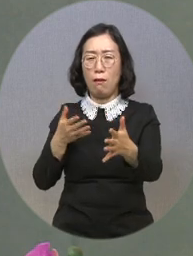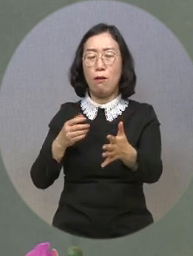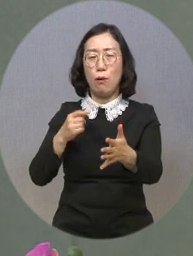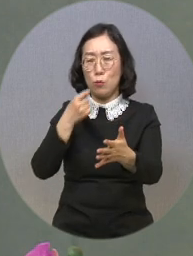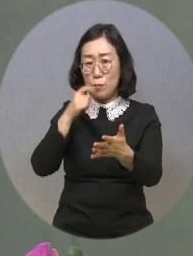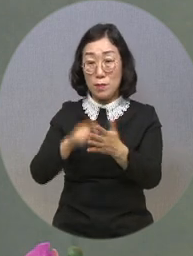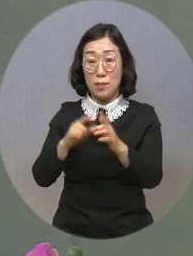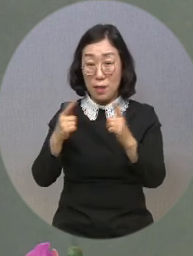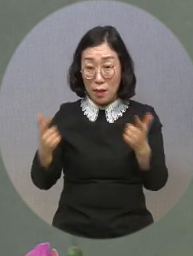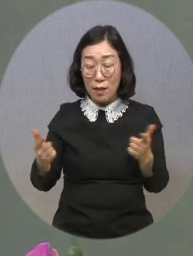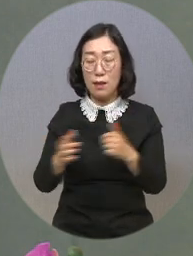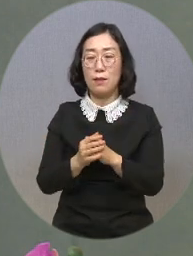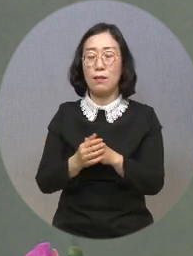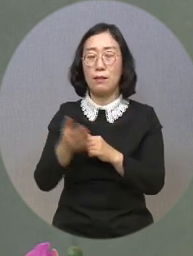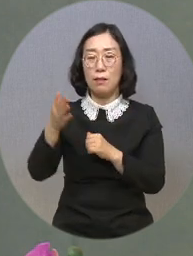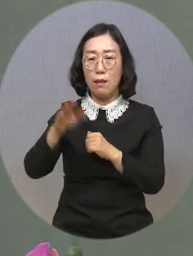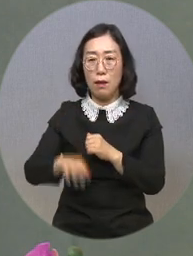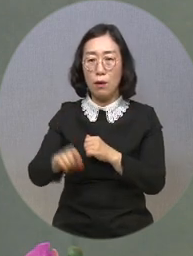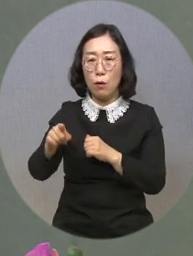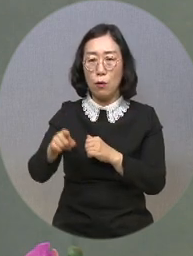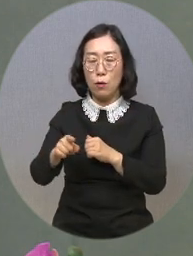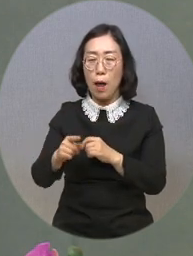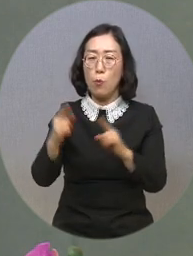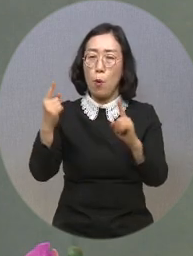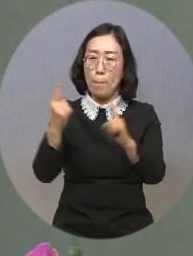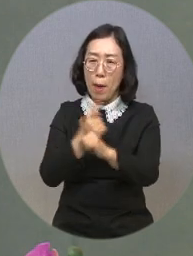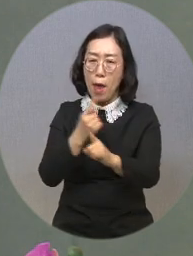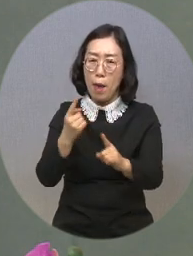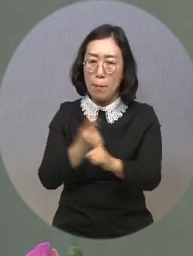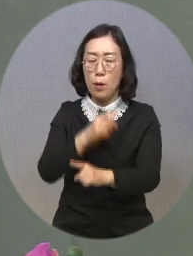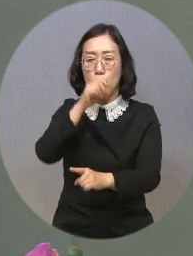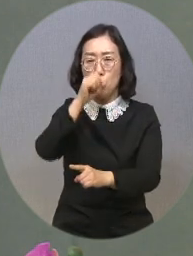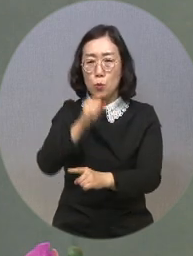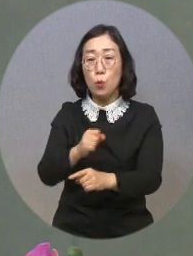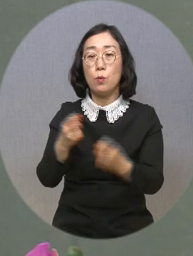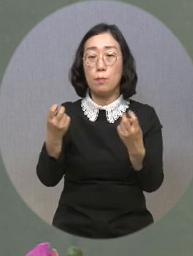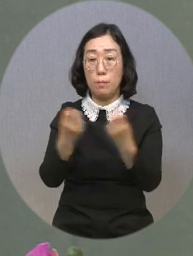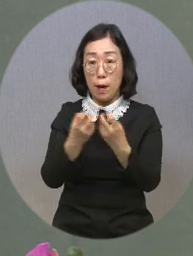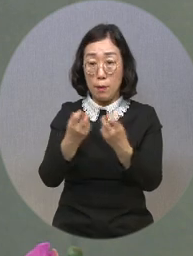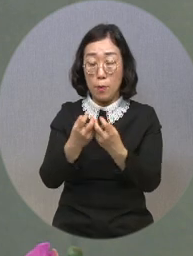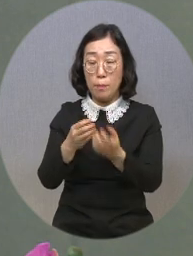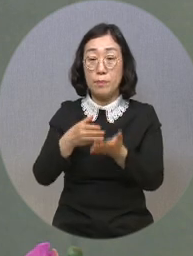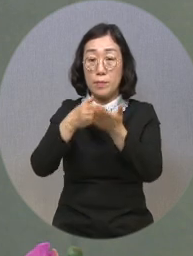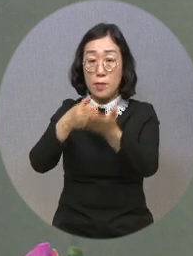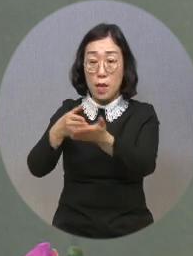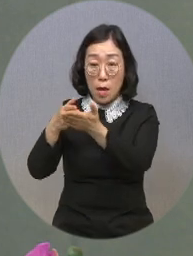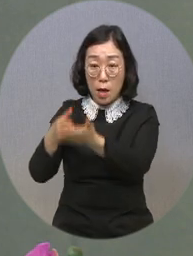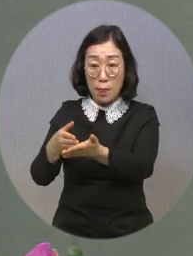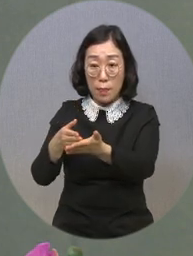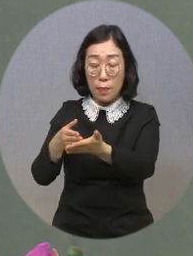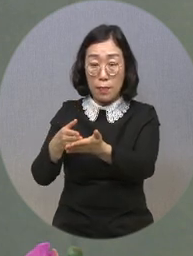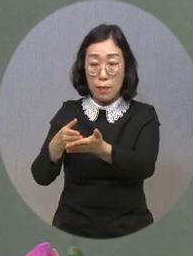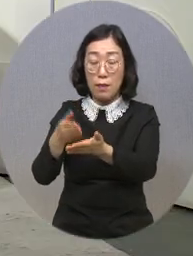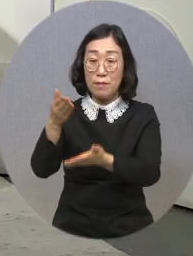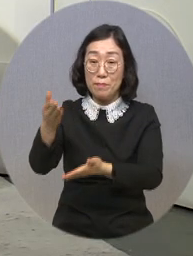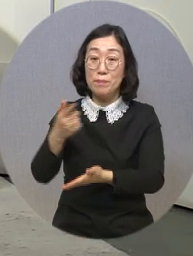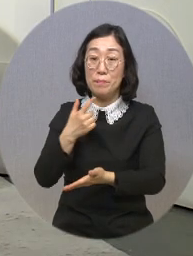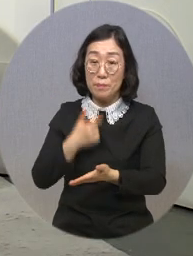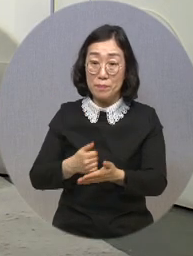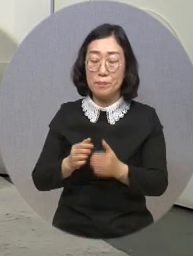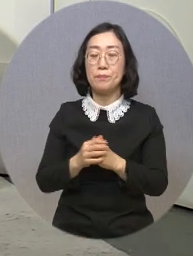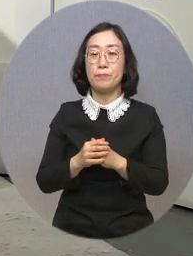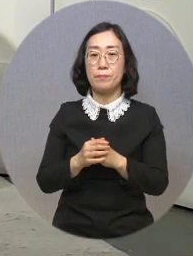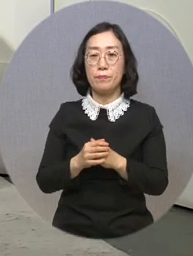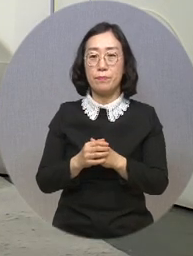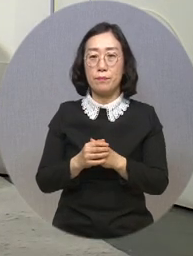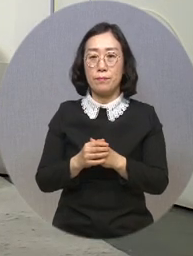가지 어려운 점이 많은데 여기에 개선 대안을 내놓으시고 개선책을 추진하고 그러셨다고 그러던데.